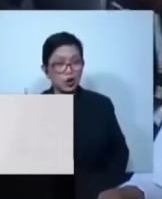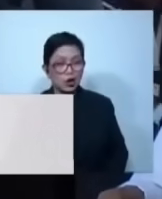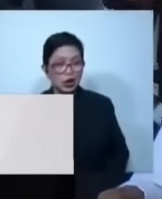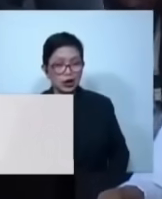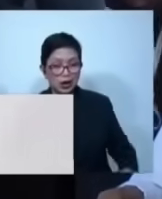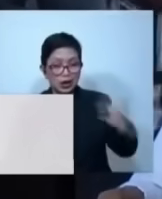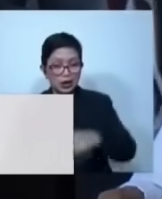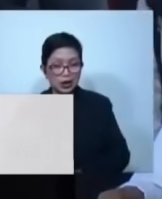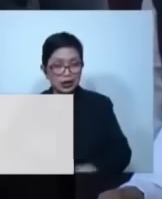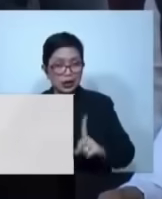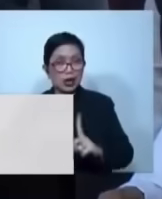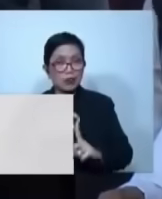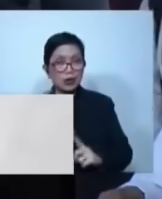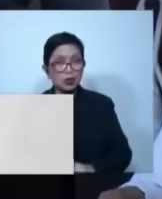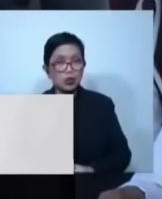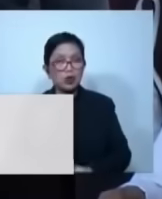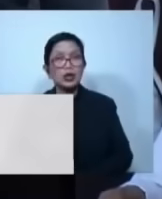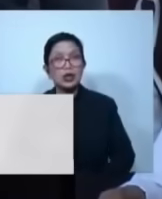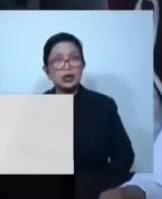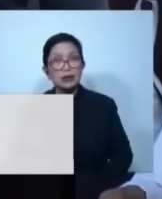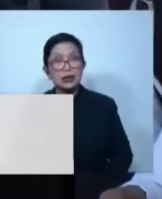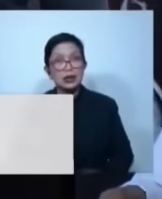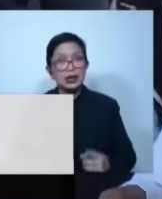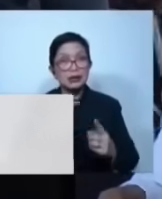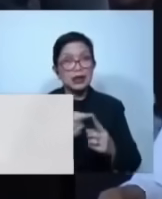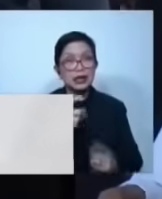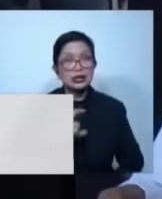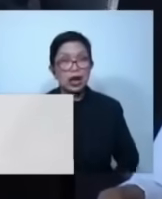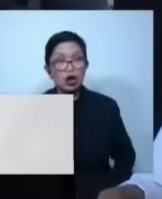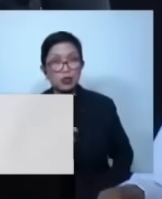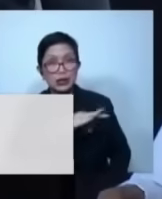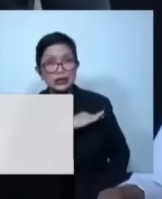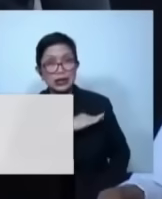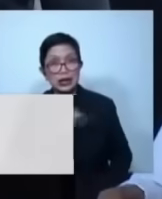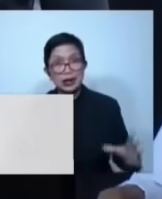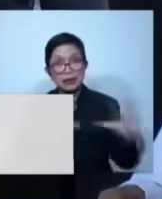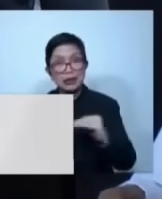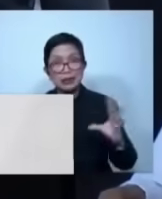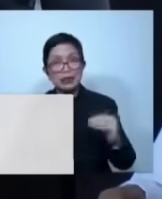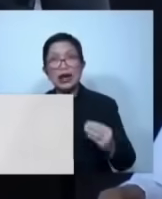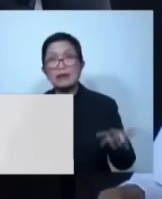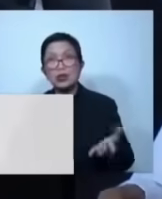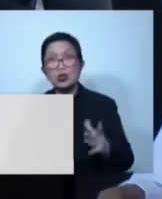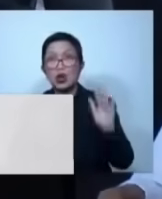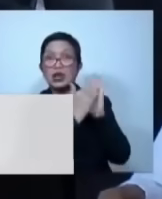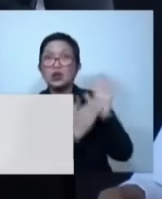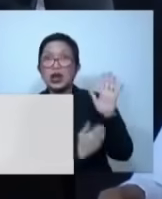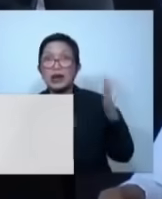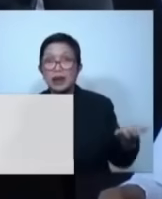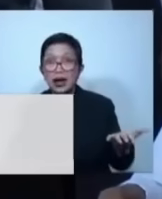halaman gedung KPU namun juga kepada calon presiden yang akan berdebat malam hari ini kita simak berikut